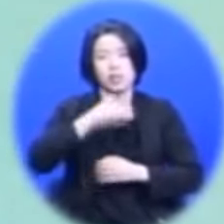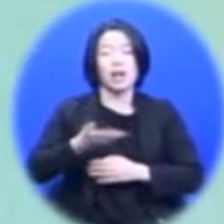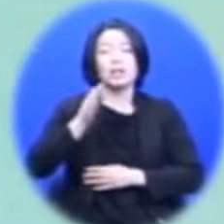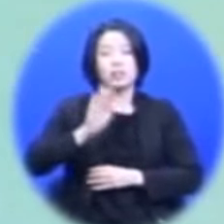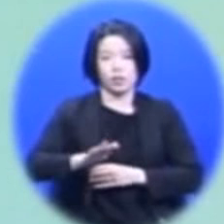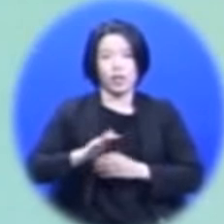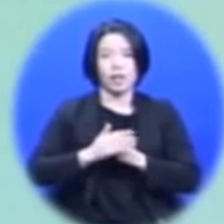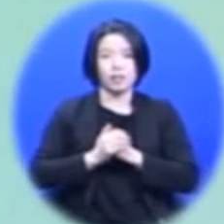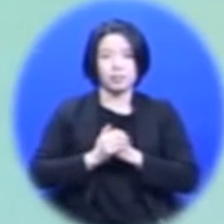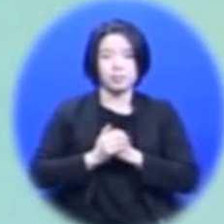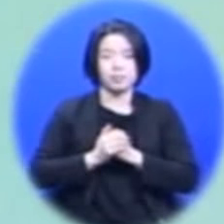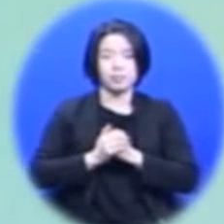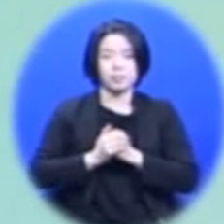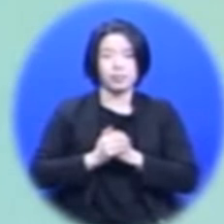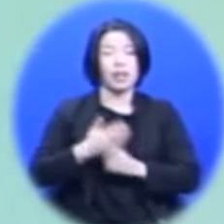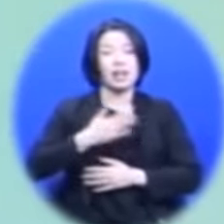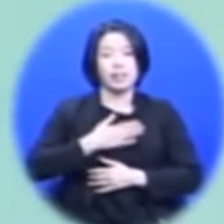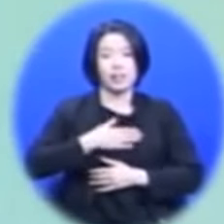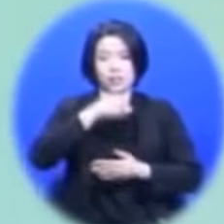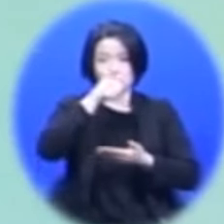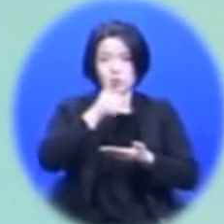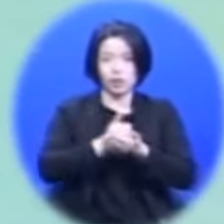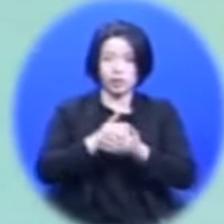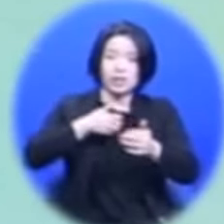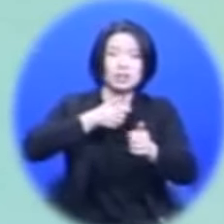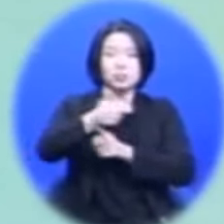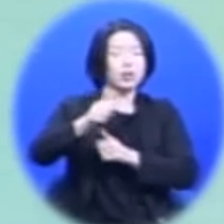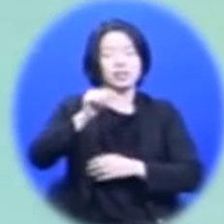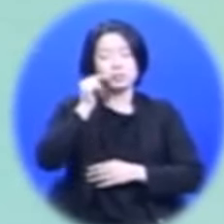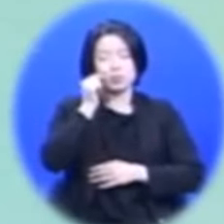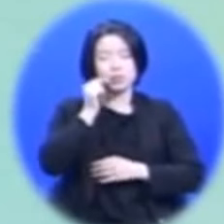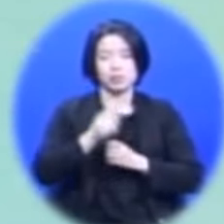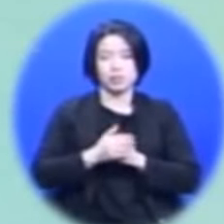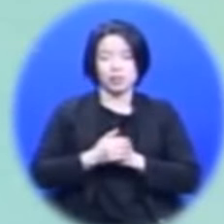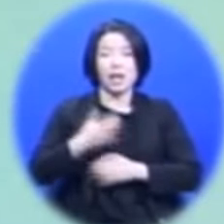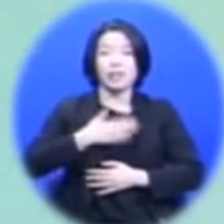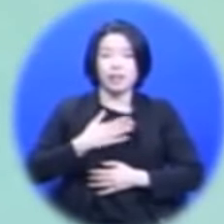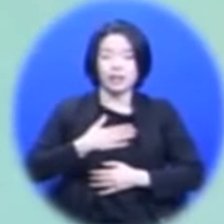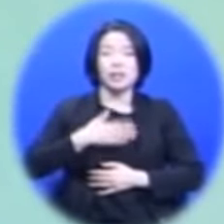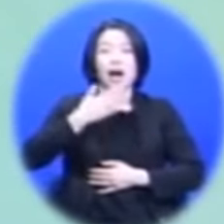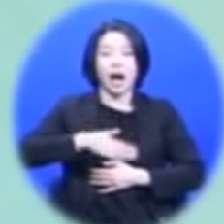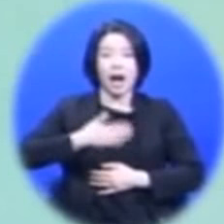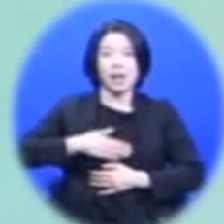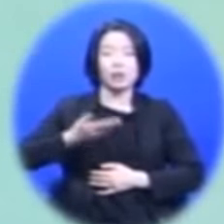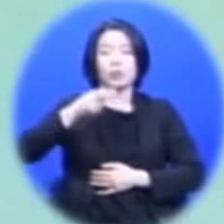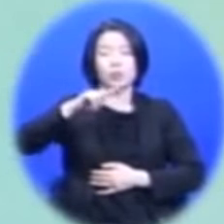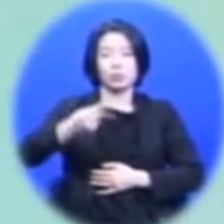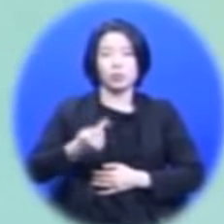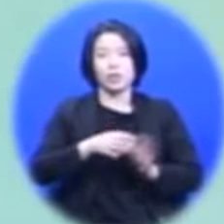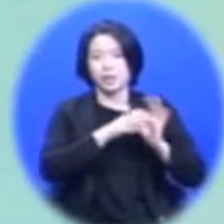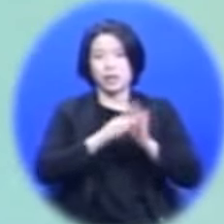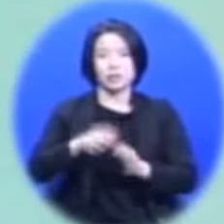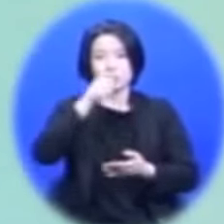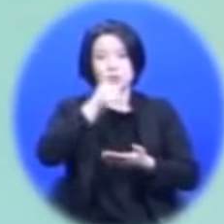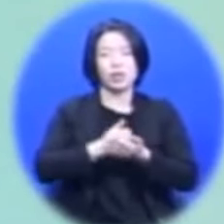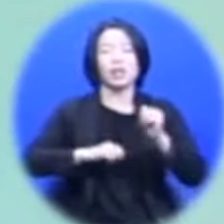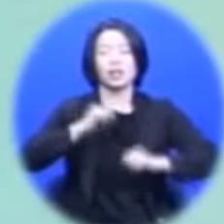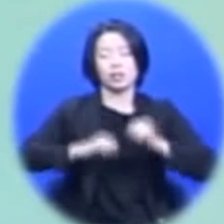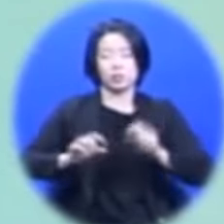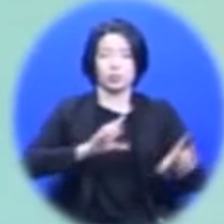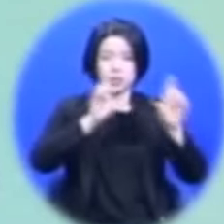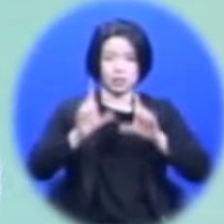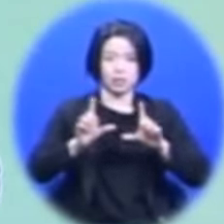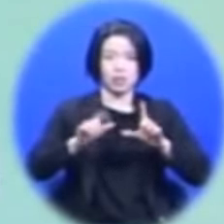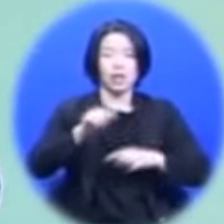그러나 나는 죄를 극복하지 못했습니다. 나는 알고도 계속 죄를 짓고 살았습니다. 그것